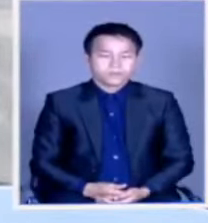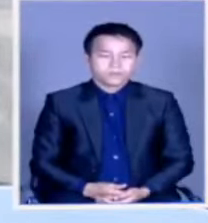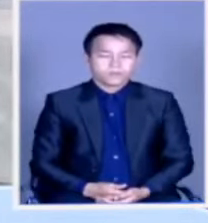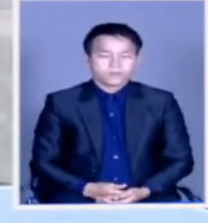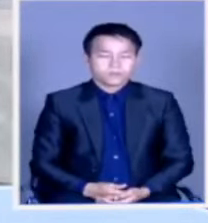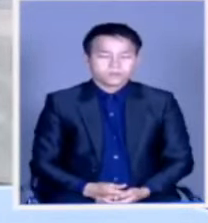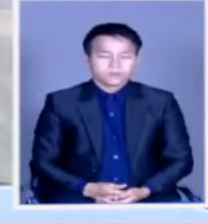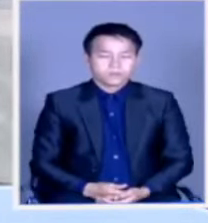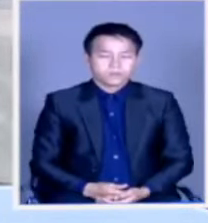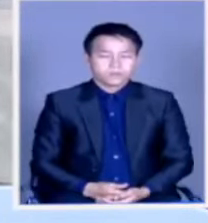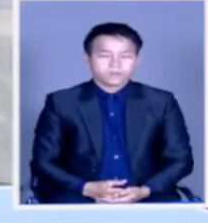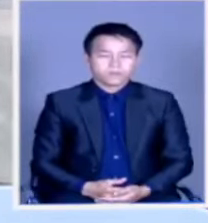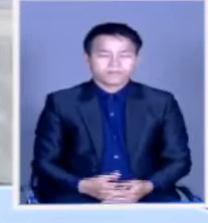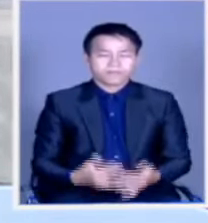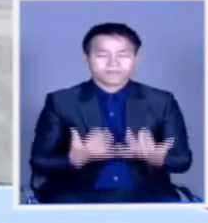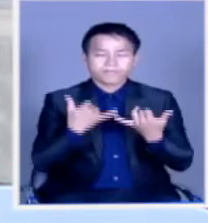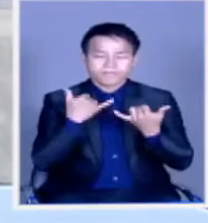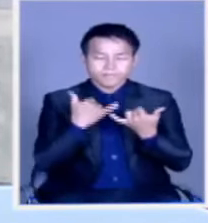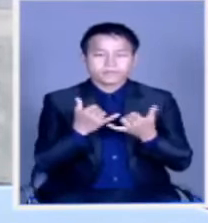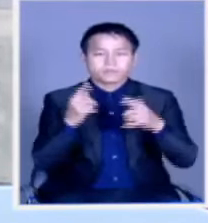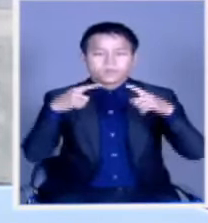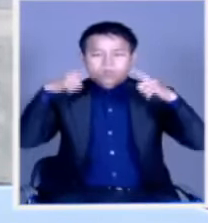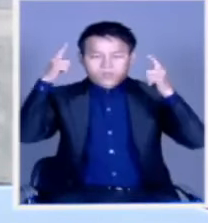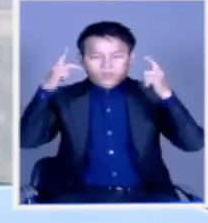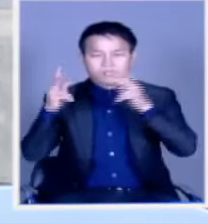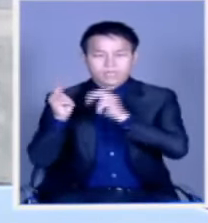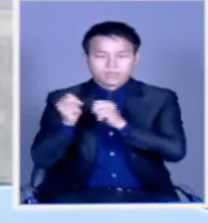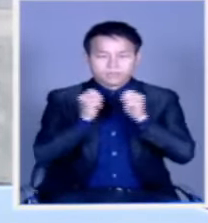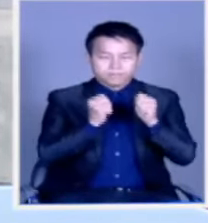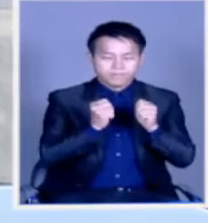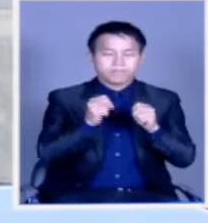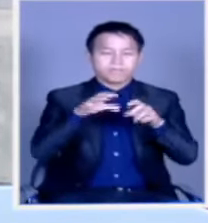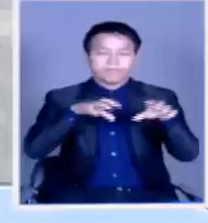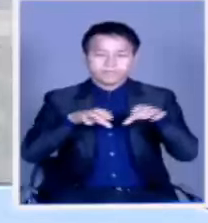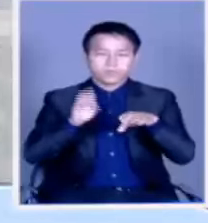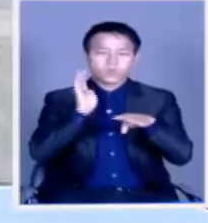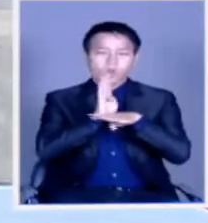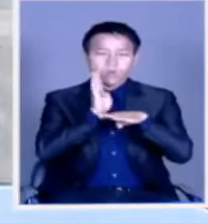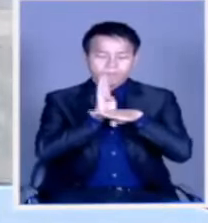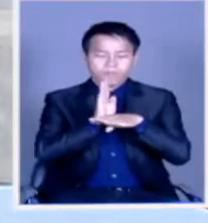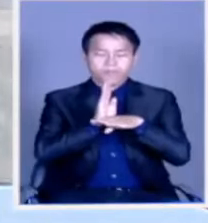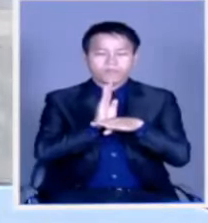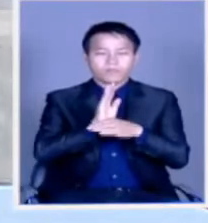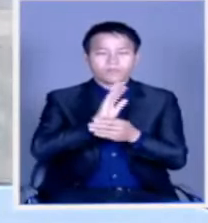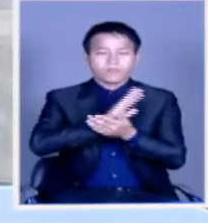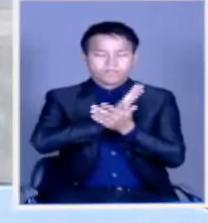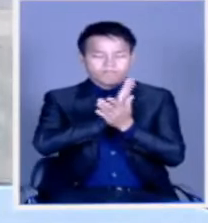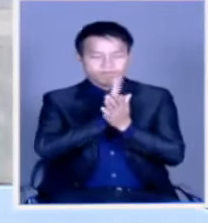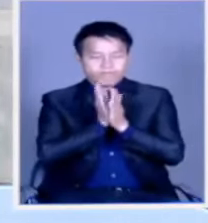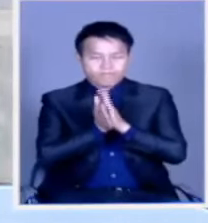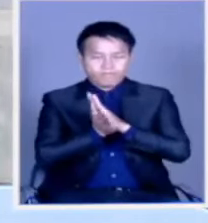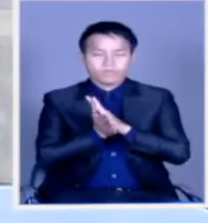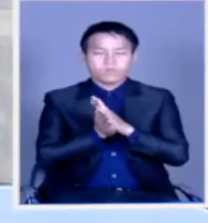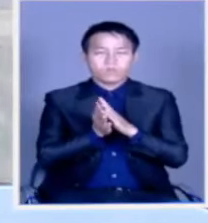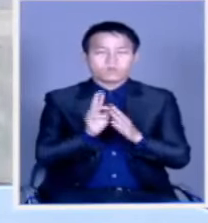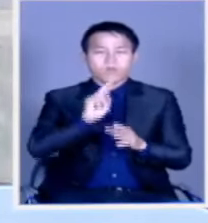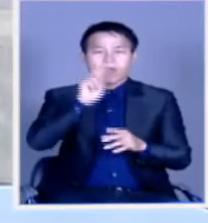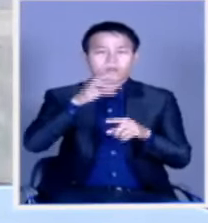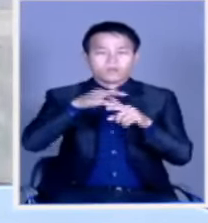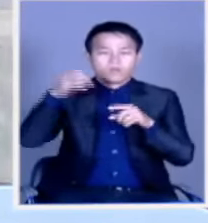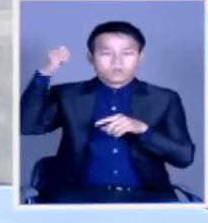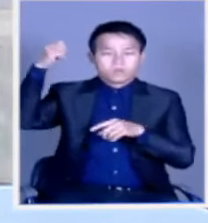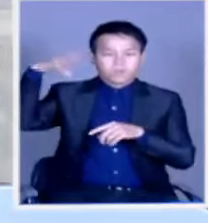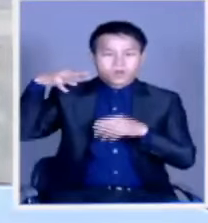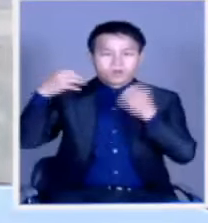การประชุมย่อนโยบายของรัฐบาลและทิศทางในการจัดตั้งปฏิบัติในการหันไปสู่การนำใช้รถไฟฟ้ามาฮอดท้